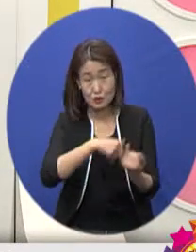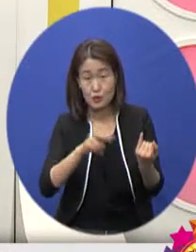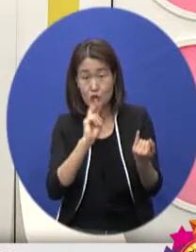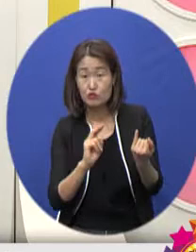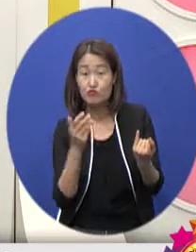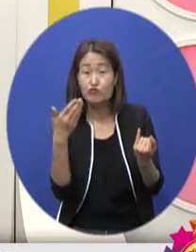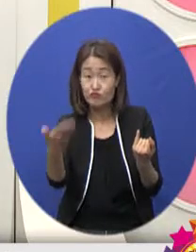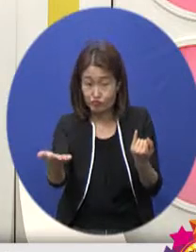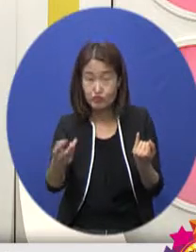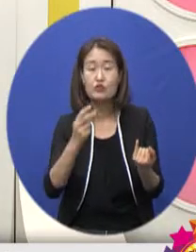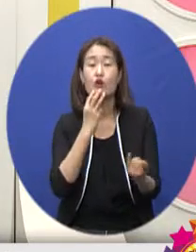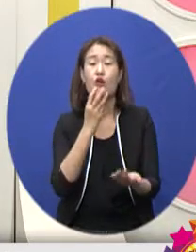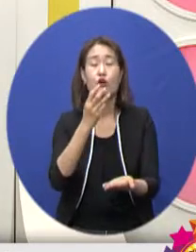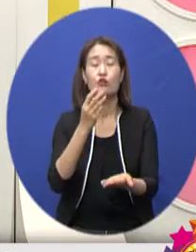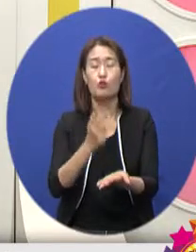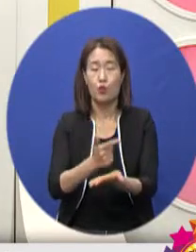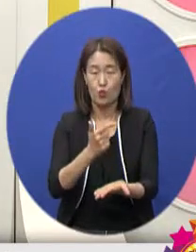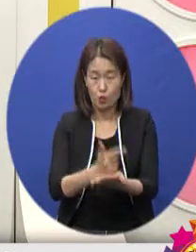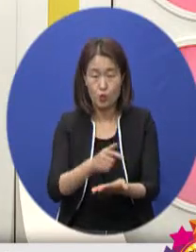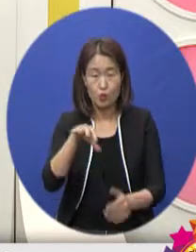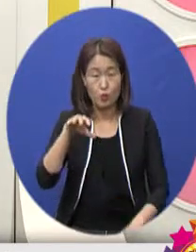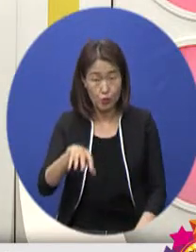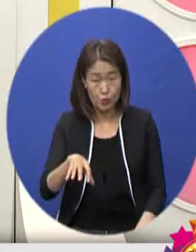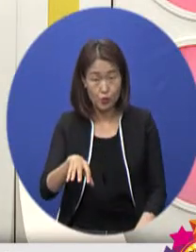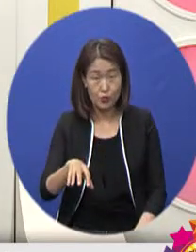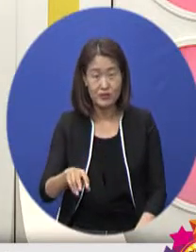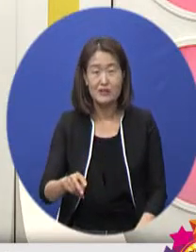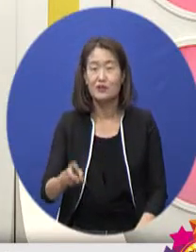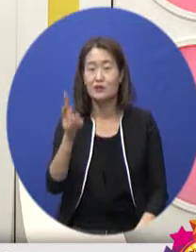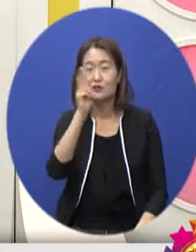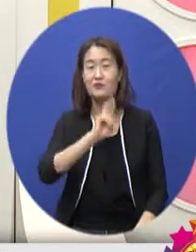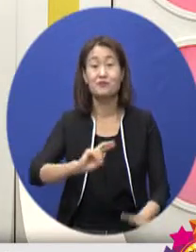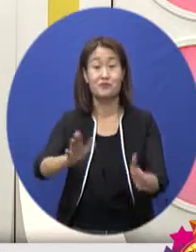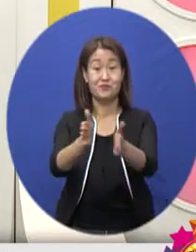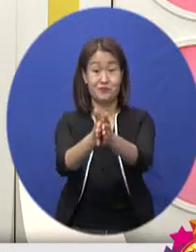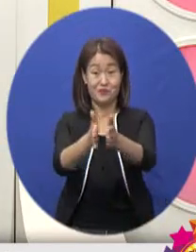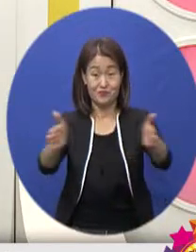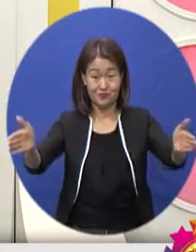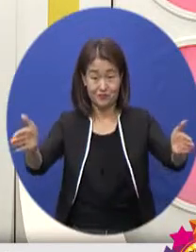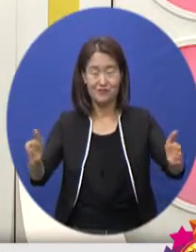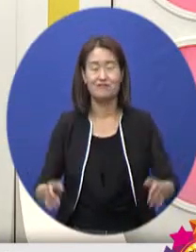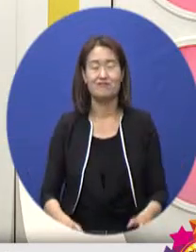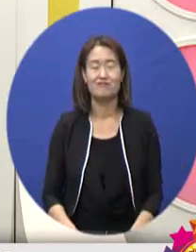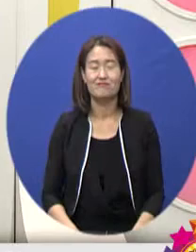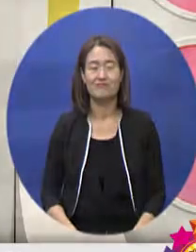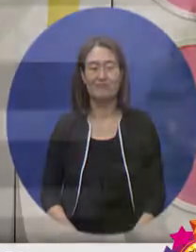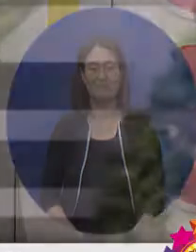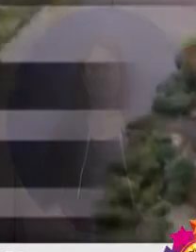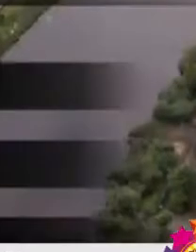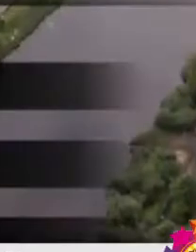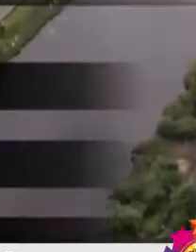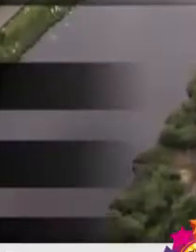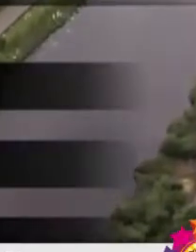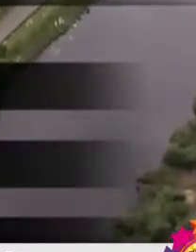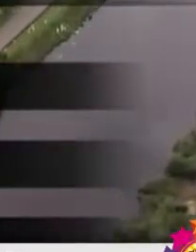드리고요. 서울 노원구에 살고 계시는 이정아 어머님이 불러주십니다. 흑산도 아가씨.